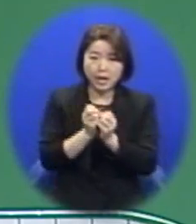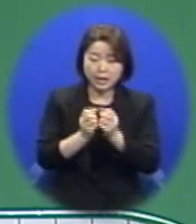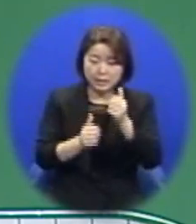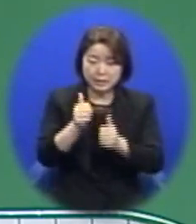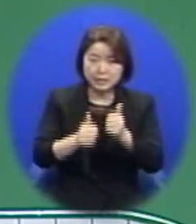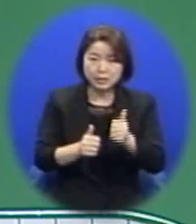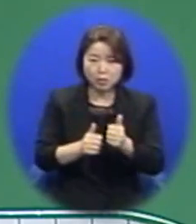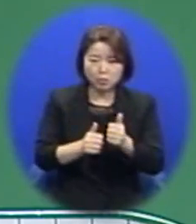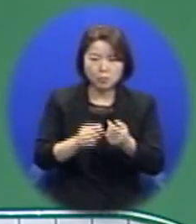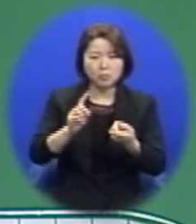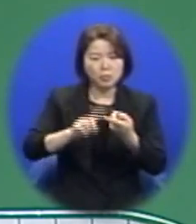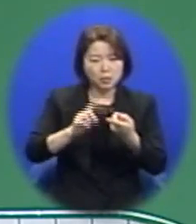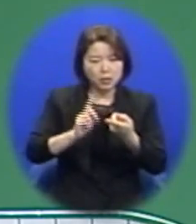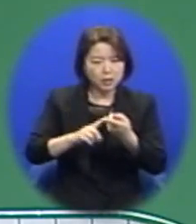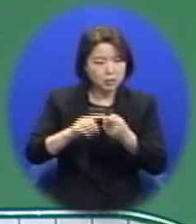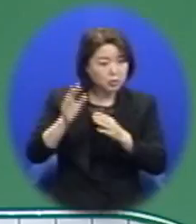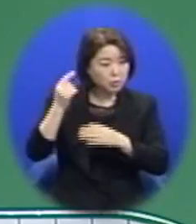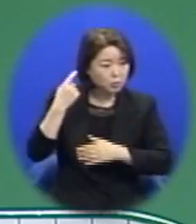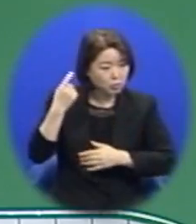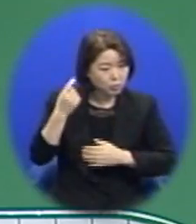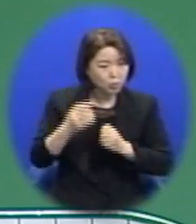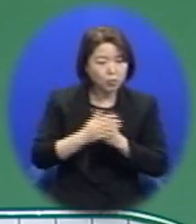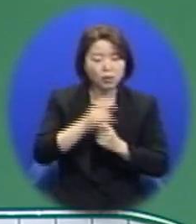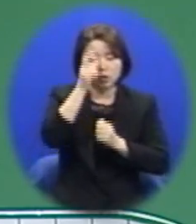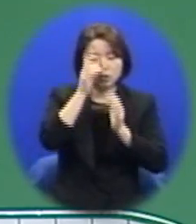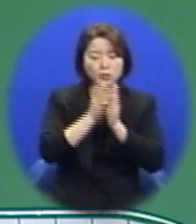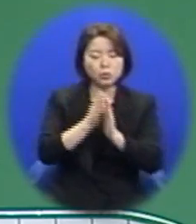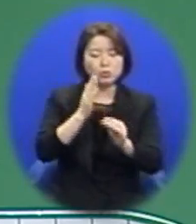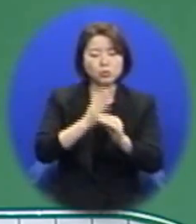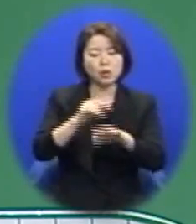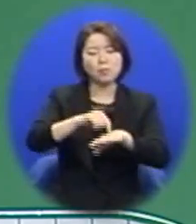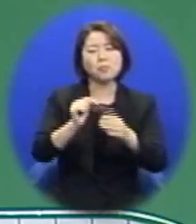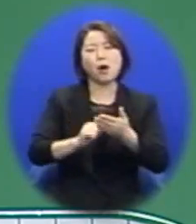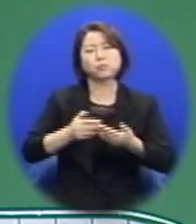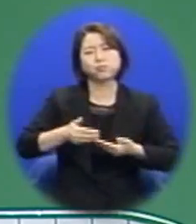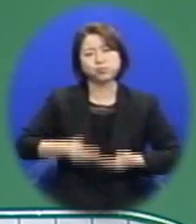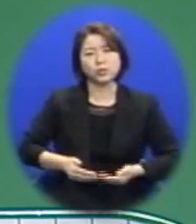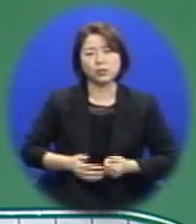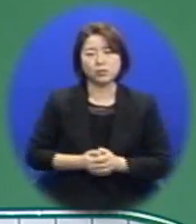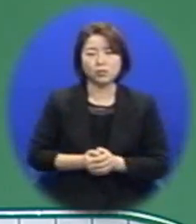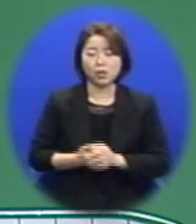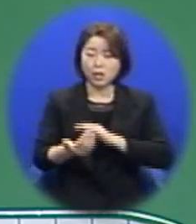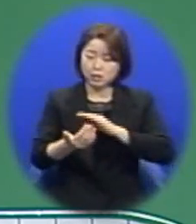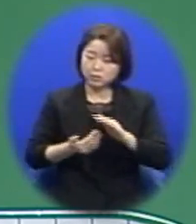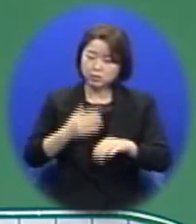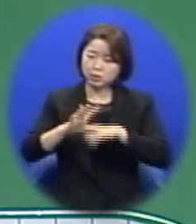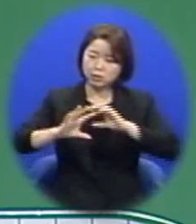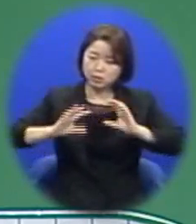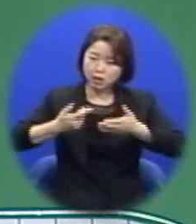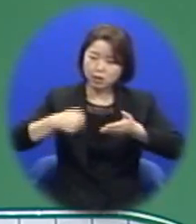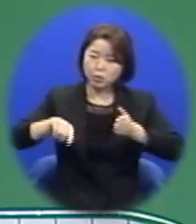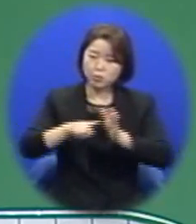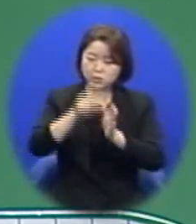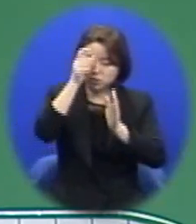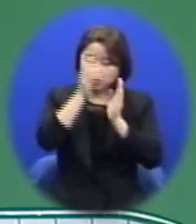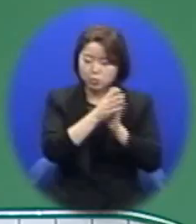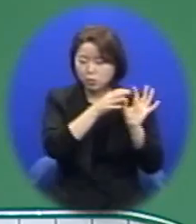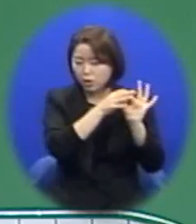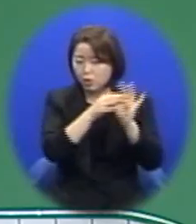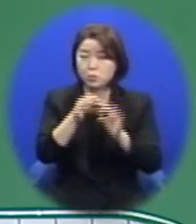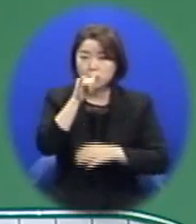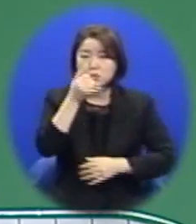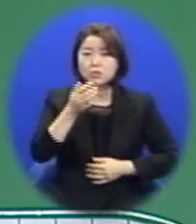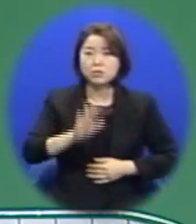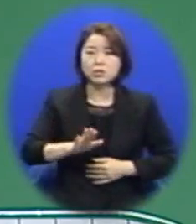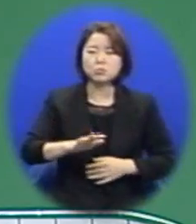너무나 마음이 무겁다는 느낌을 들었습니다. 그 전에 나라를 위해서 기도를 늘 해왔지만 특별한